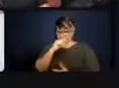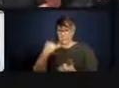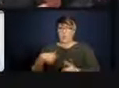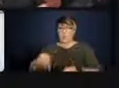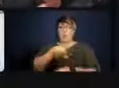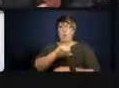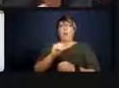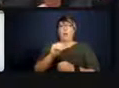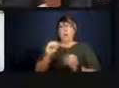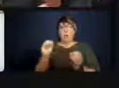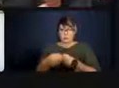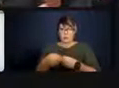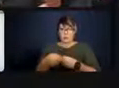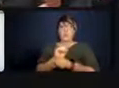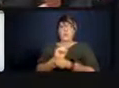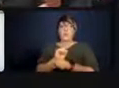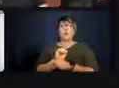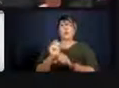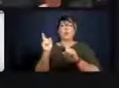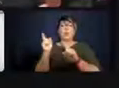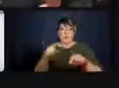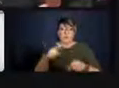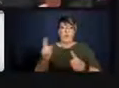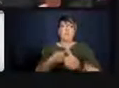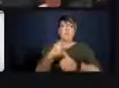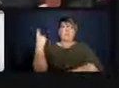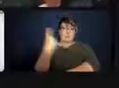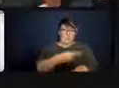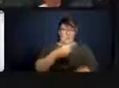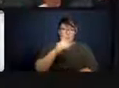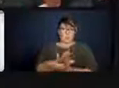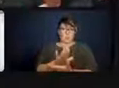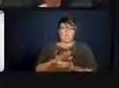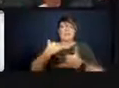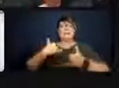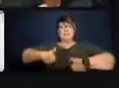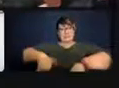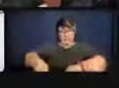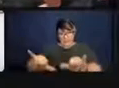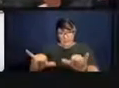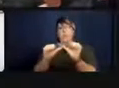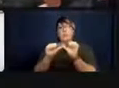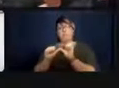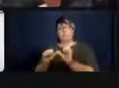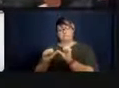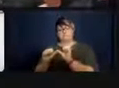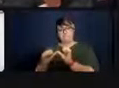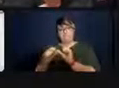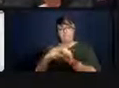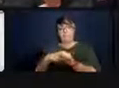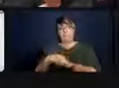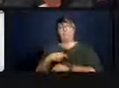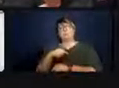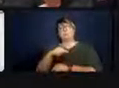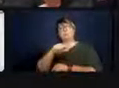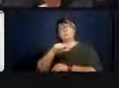قبل 5 أيام، ونحن دائما نود أن نعمل طبعا